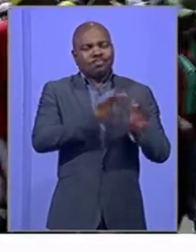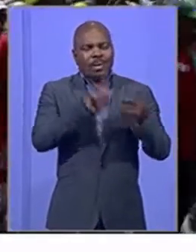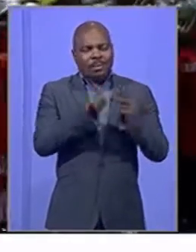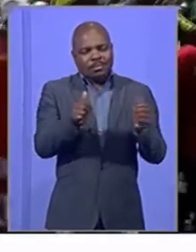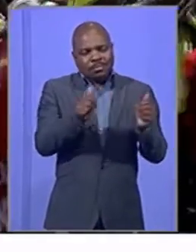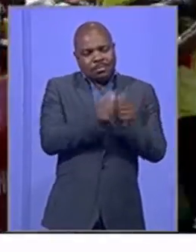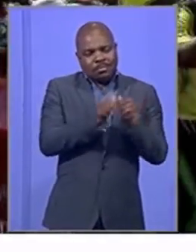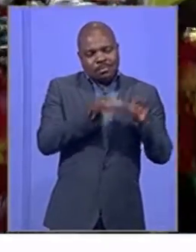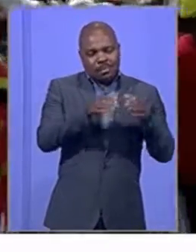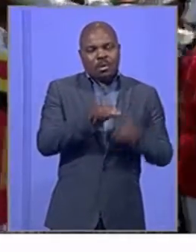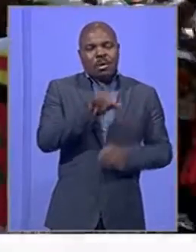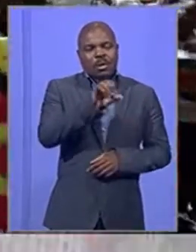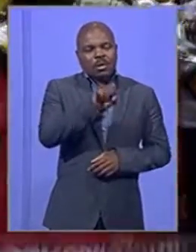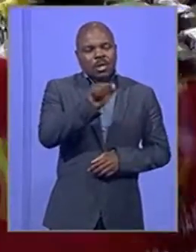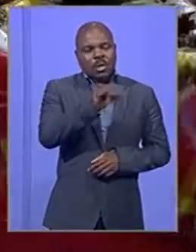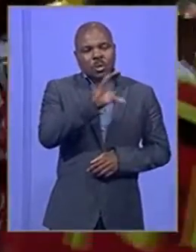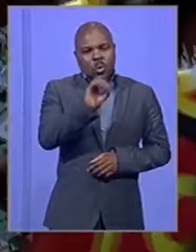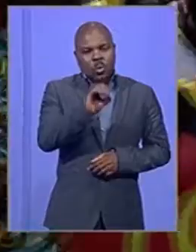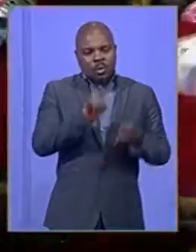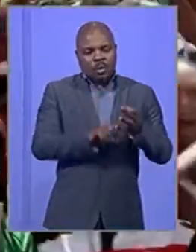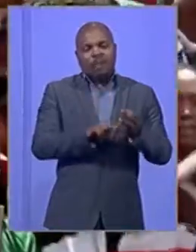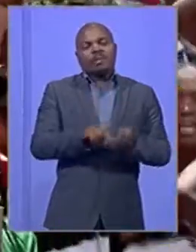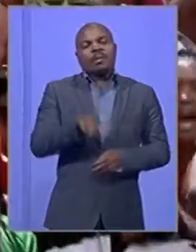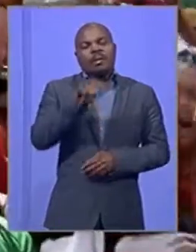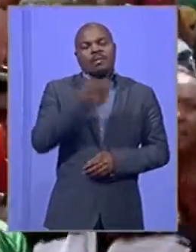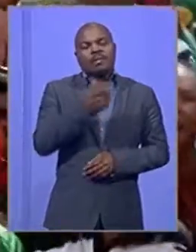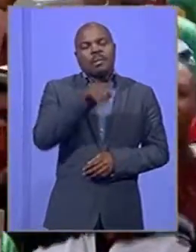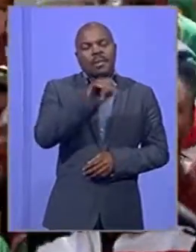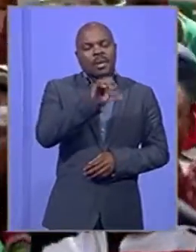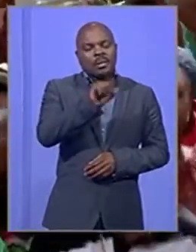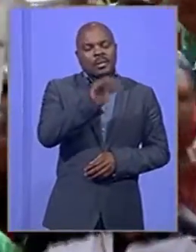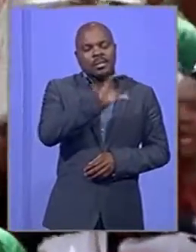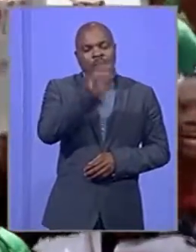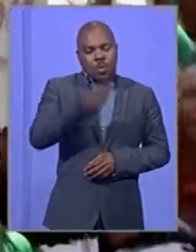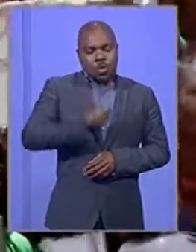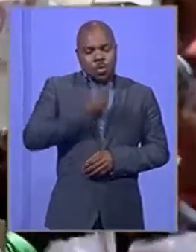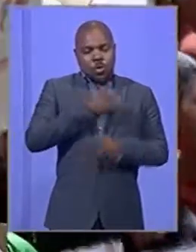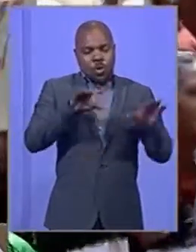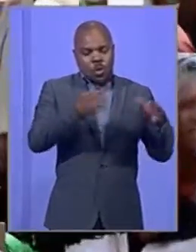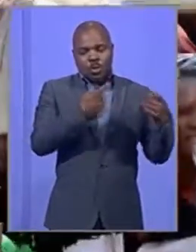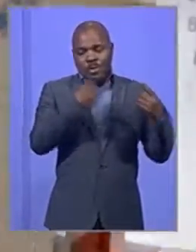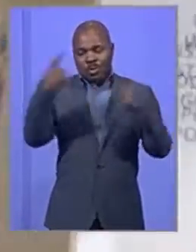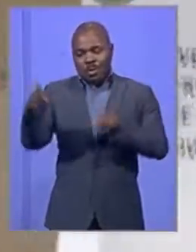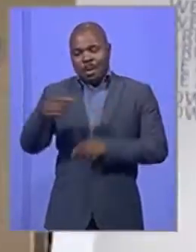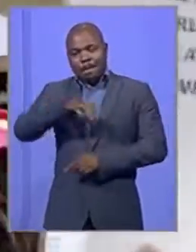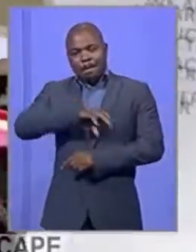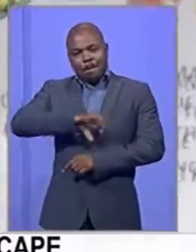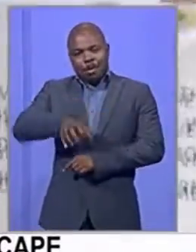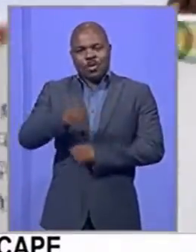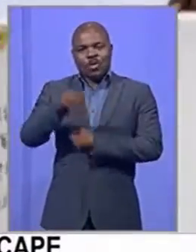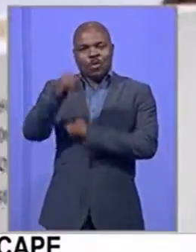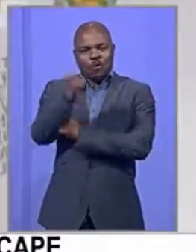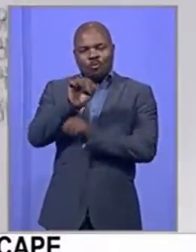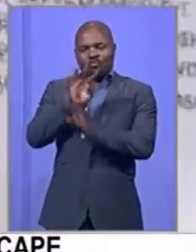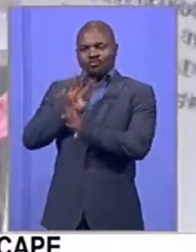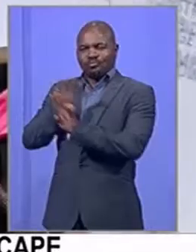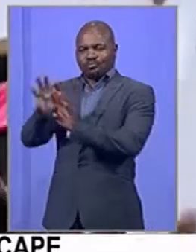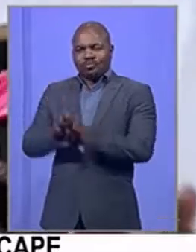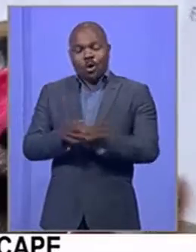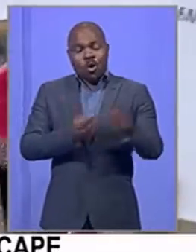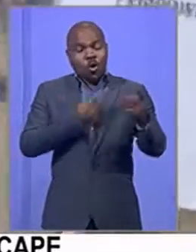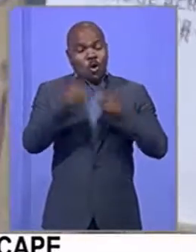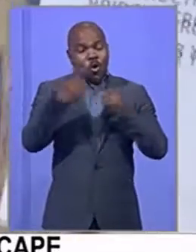mmoho SASCO le liki ya batjha ya makomonisi ba hwantelang dikantorong tsa mmuso wa profense. Ka sehlong lengolong la ditseko e